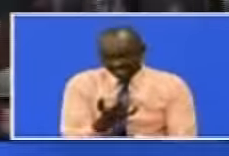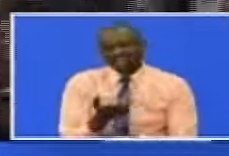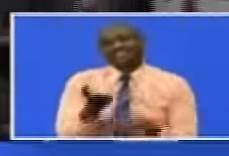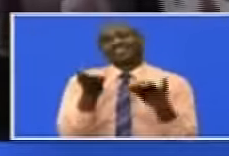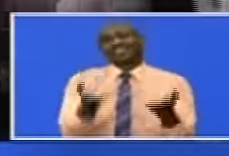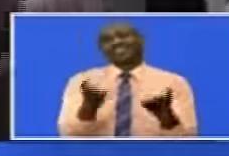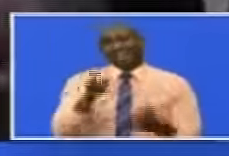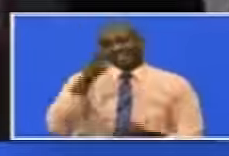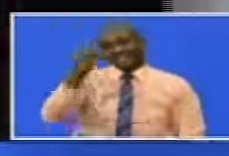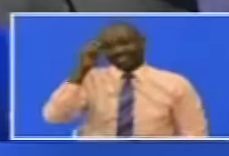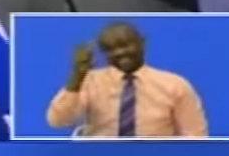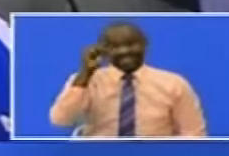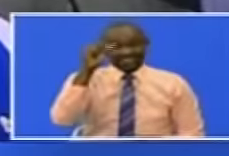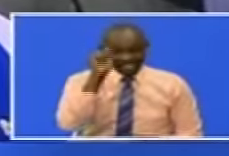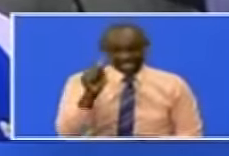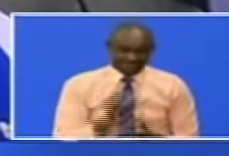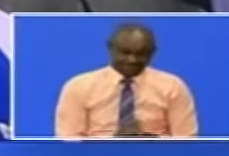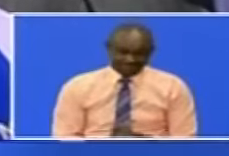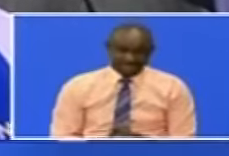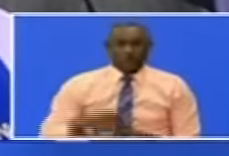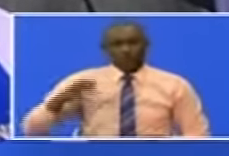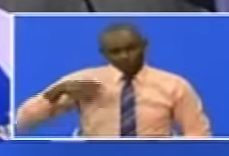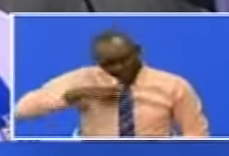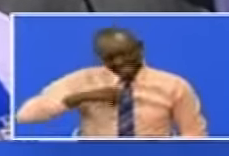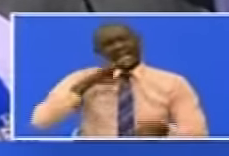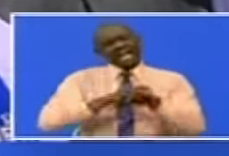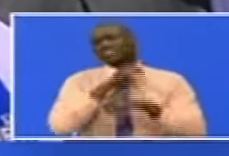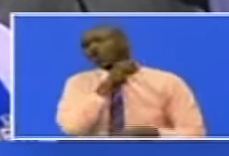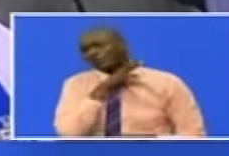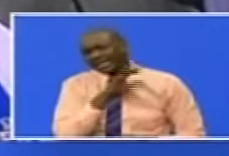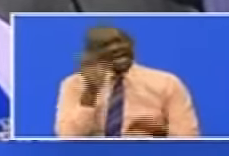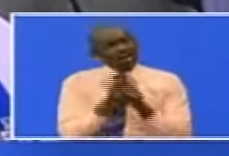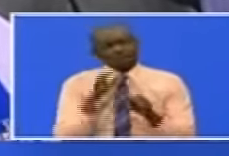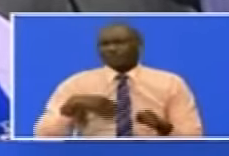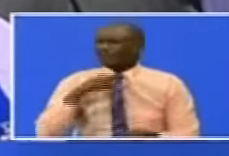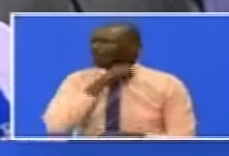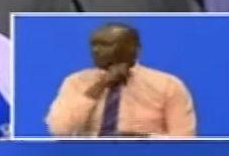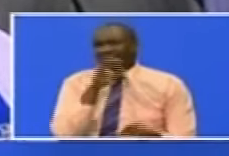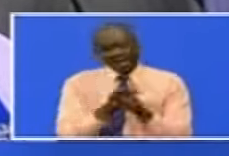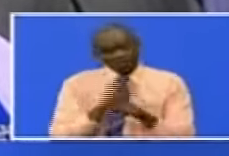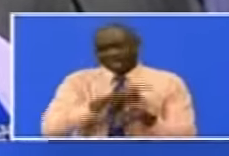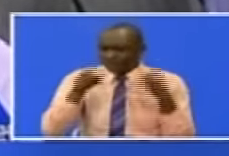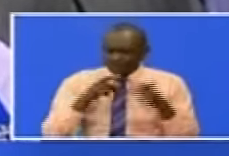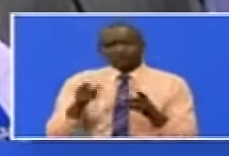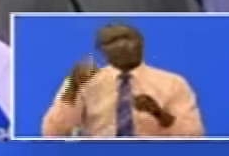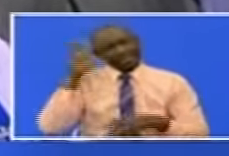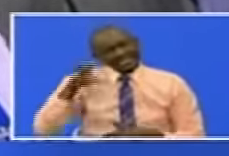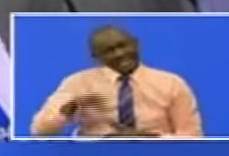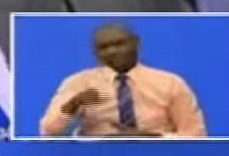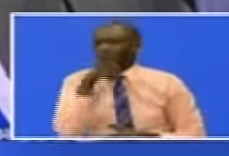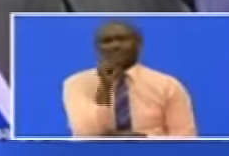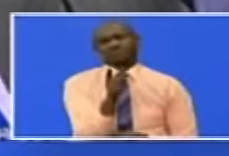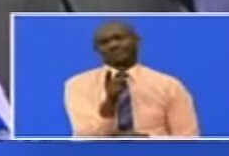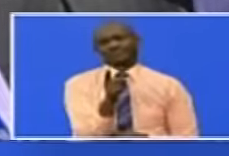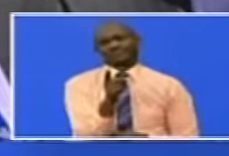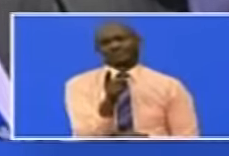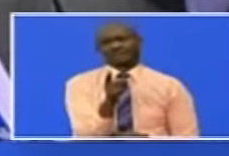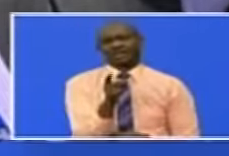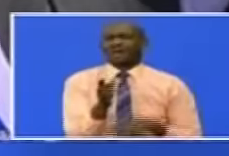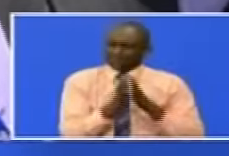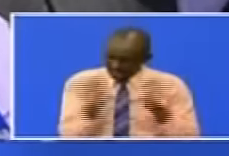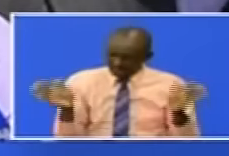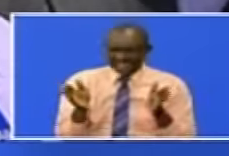za NTSA. We receive complaints and compliments from people, both the public transport operators, the